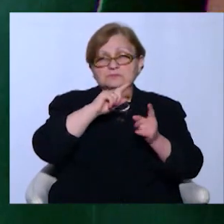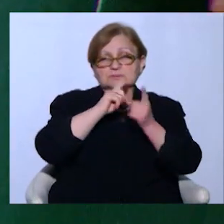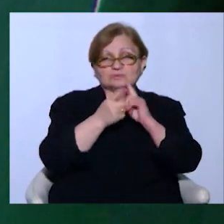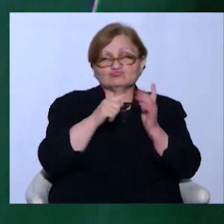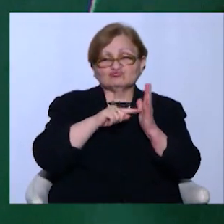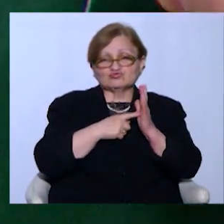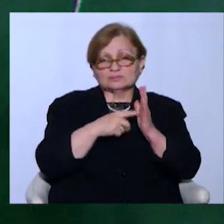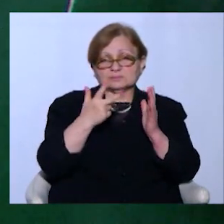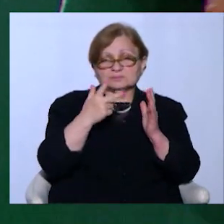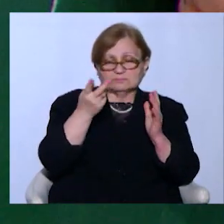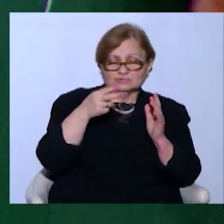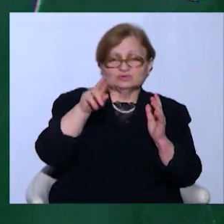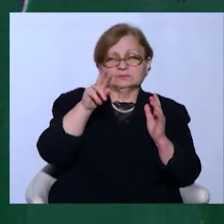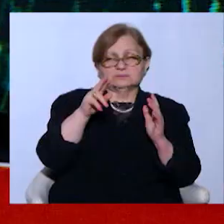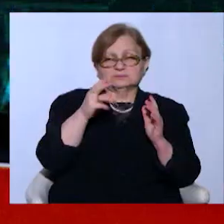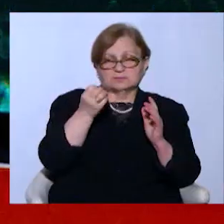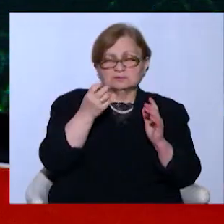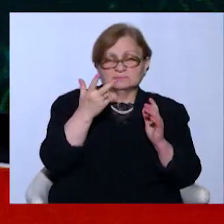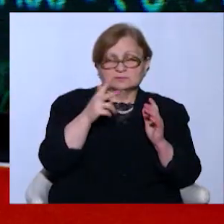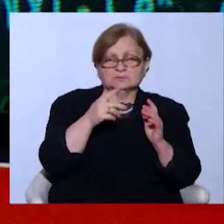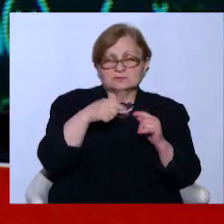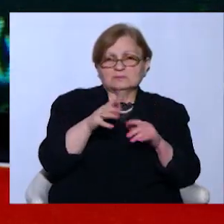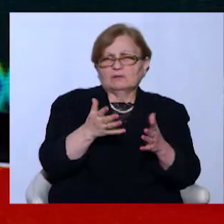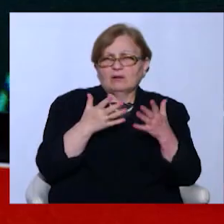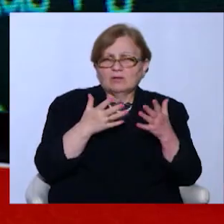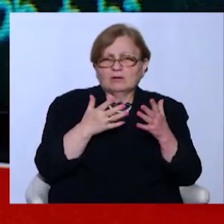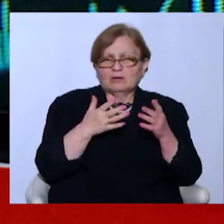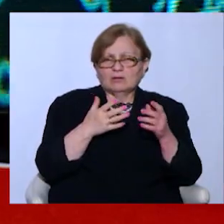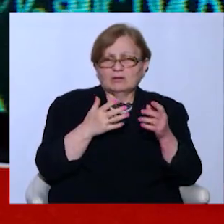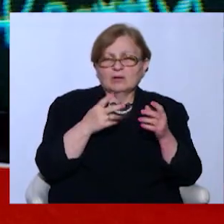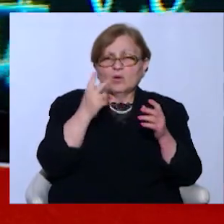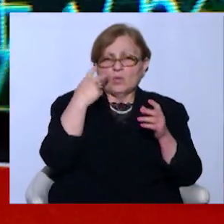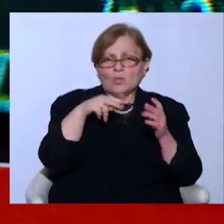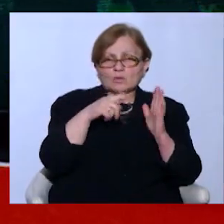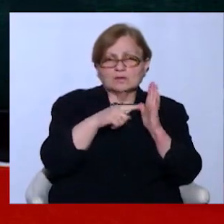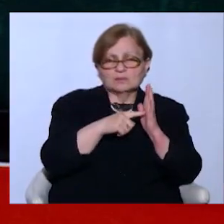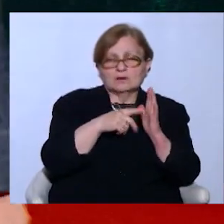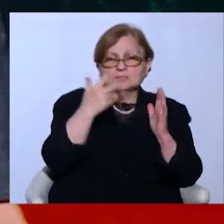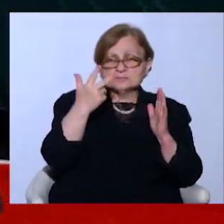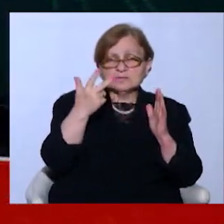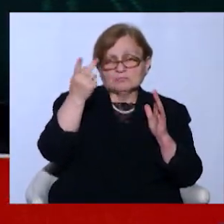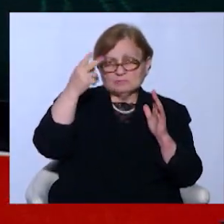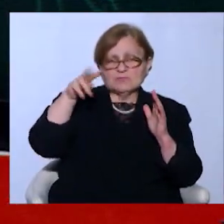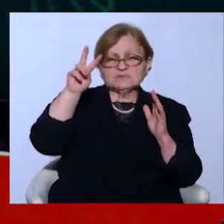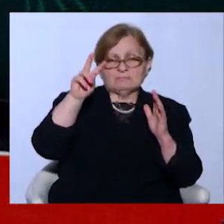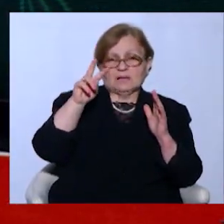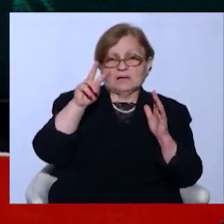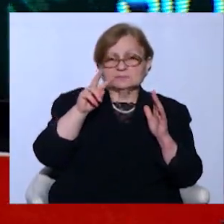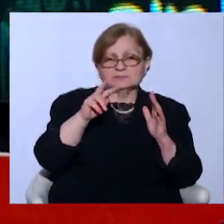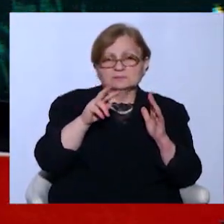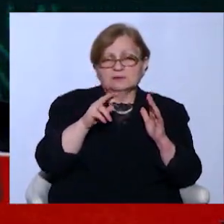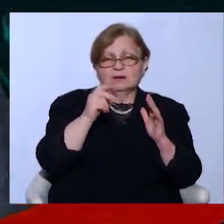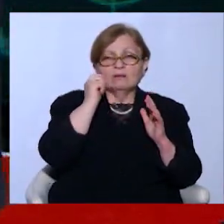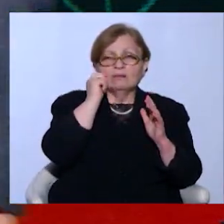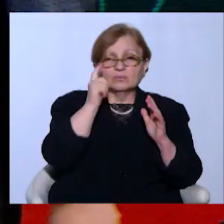მეორე ხარისხი. კიდევ ამრავლებთ 3-ზე, მაშასადმე გამოგდის 20 გამრავლული 3 მესამე ხარისხში. ჩვენ ხედავთ, ხო? ორი